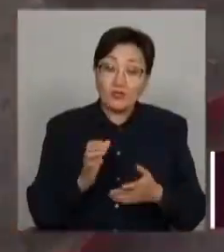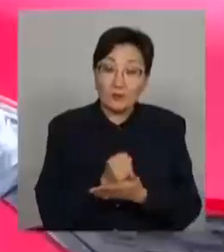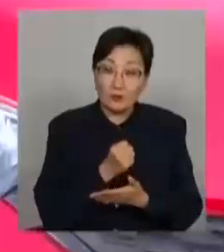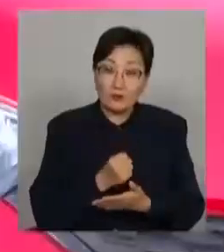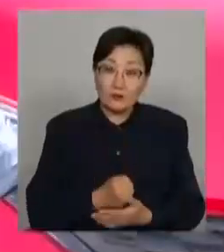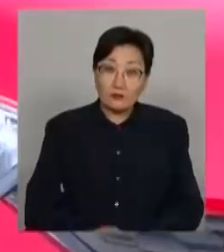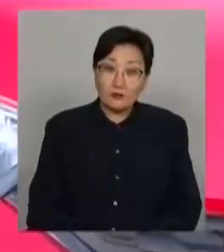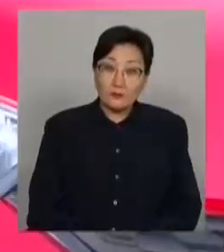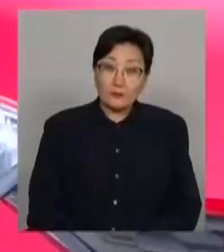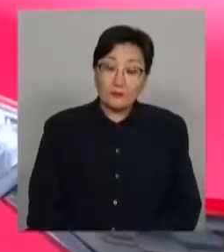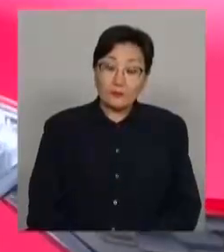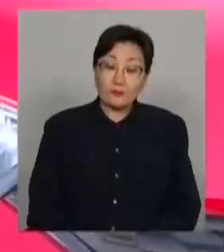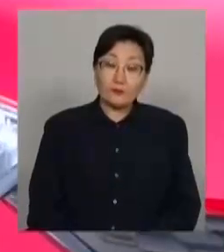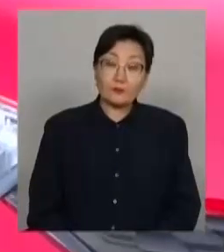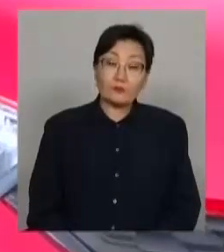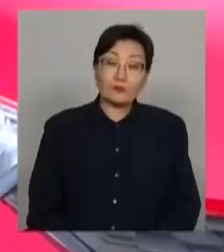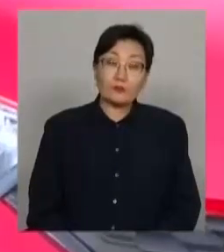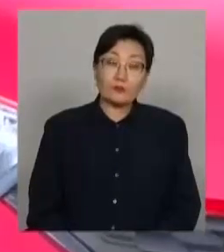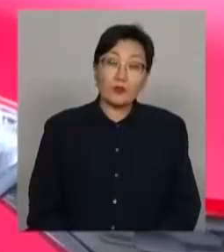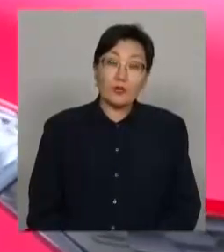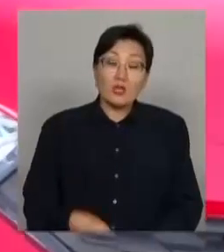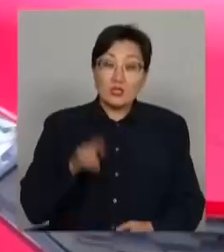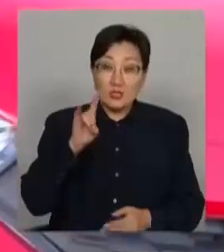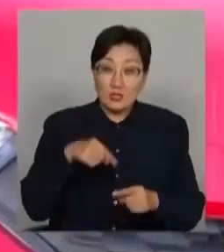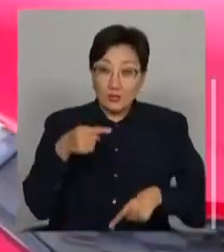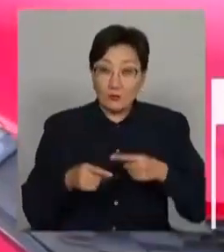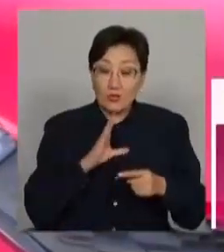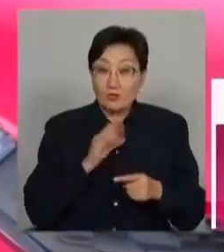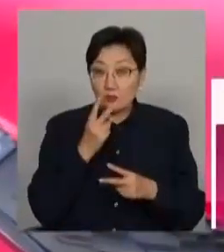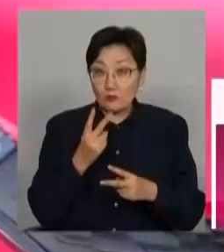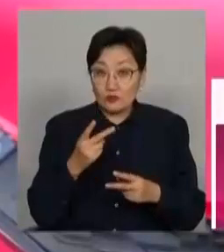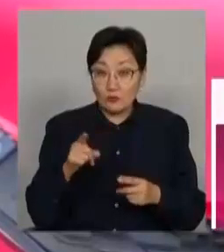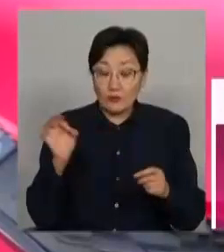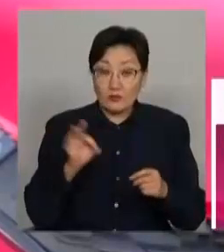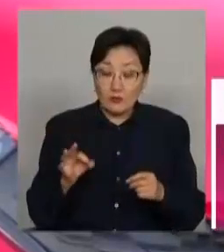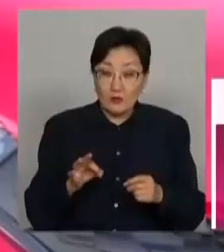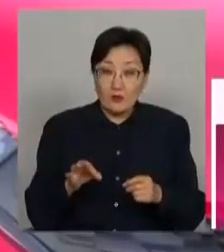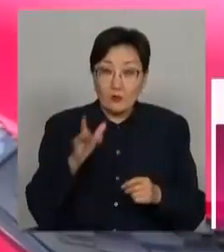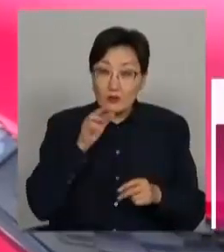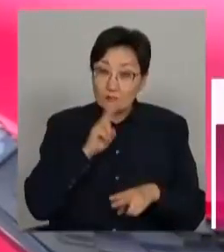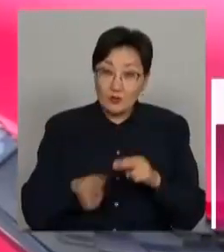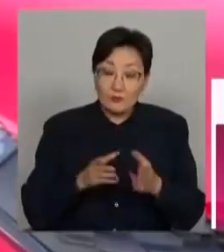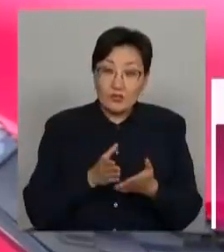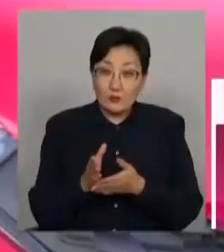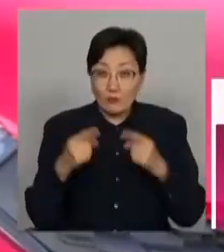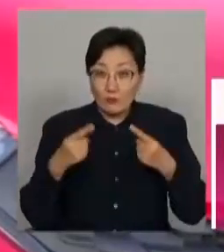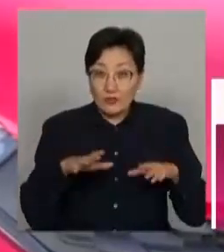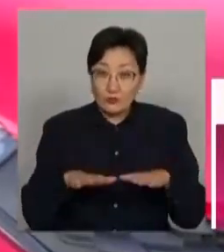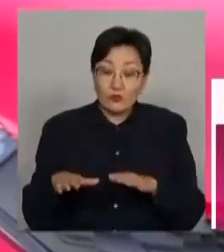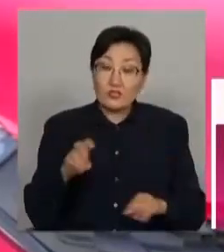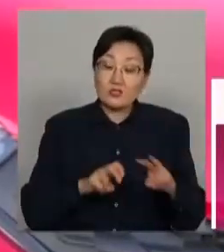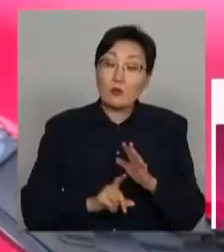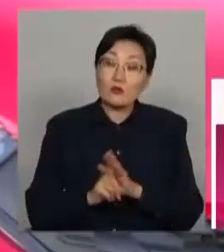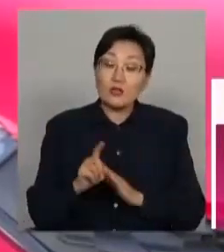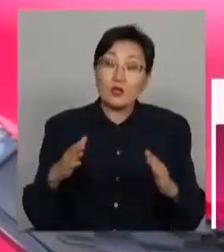окна увидел девочку, она была напугана и... Терезесінен қызды көріп қалдым. Сол сәтте уақыт жоғалтпайын деп кіретін басқа жерді іздей